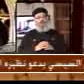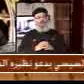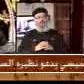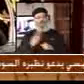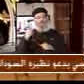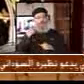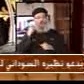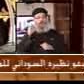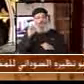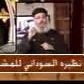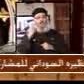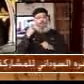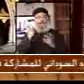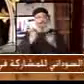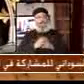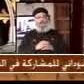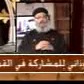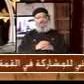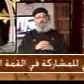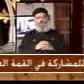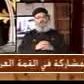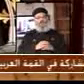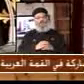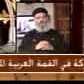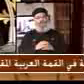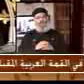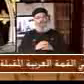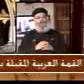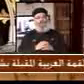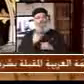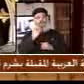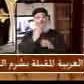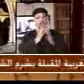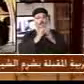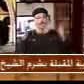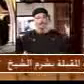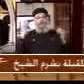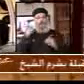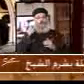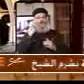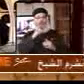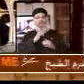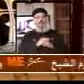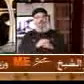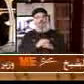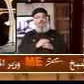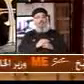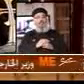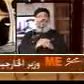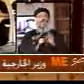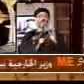كم عندك من الرحمة؟ وزي ما قلت لكم ليس المقصود الكم العددي، المقصود